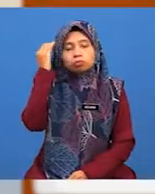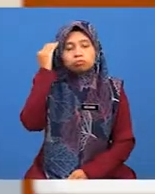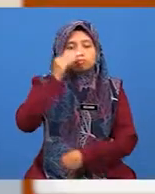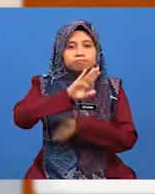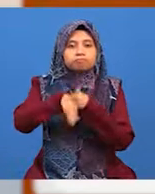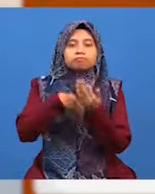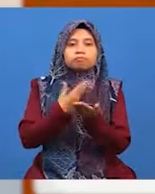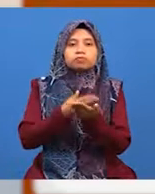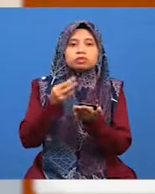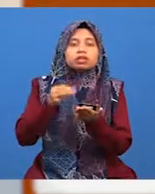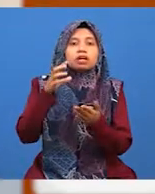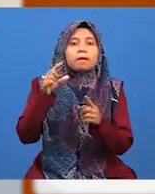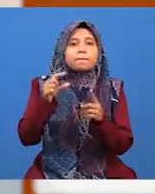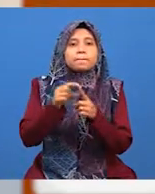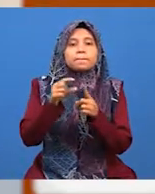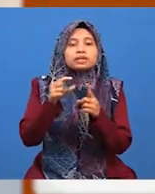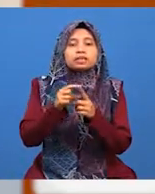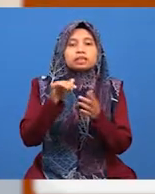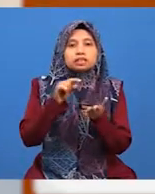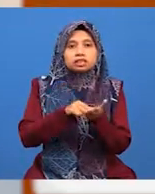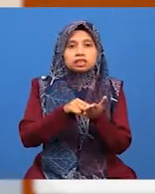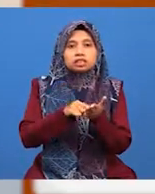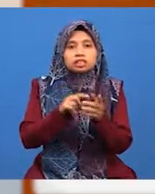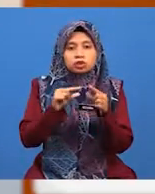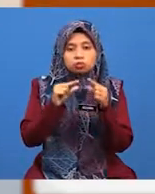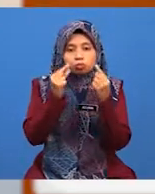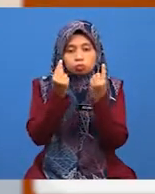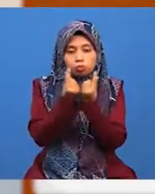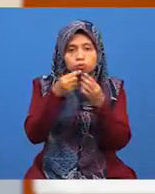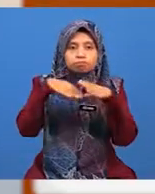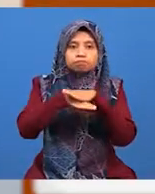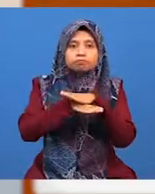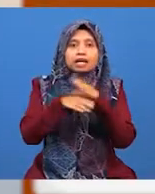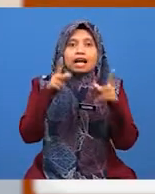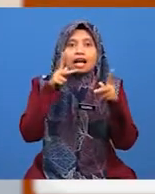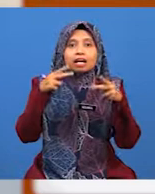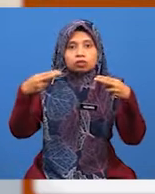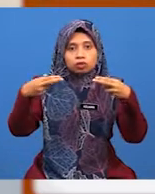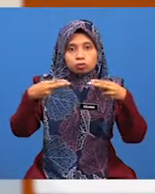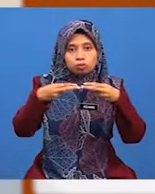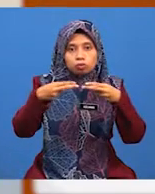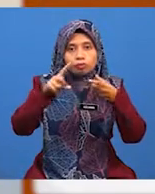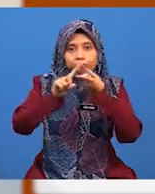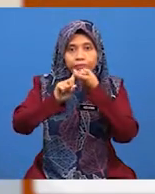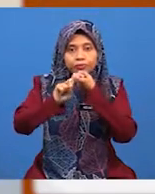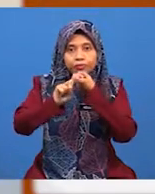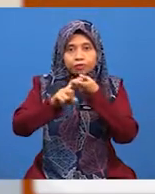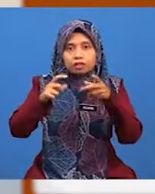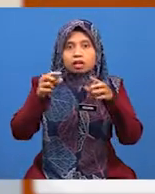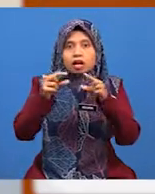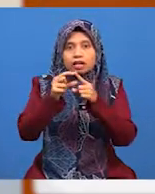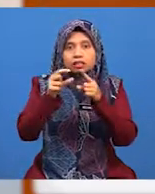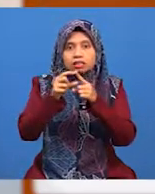murid-murid, perkataan-perkataan ini tergolong dalam kata hubung. Kaitan perkataan-perkataan